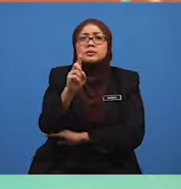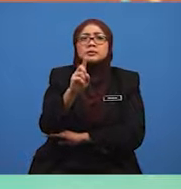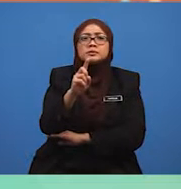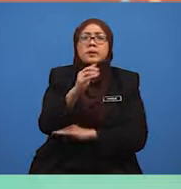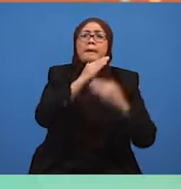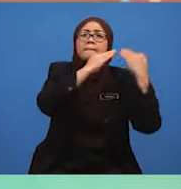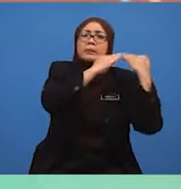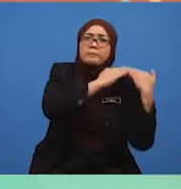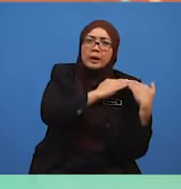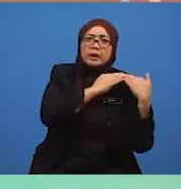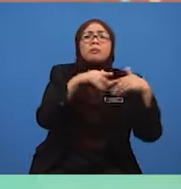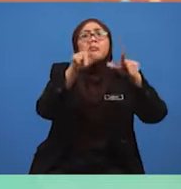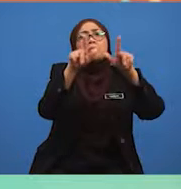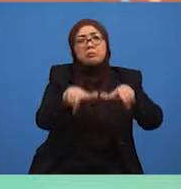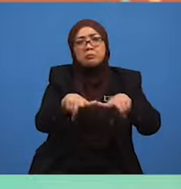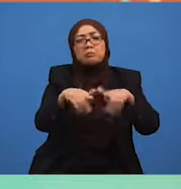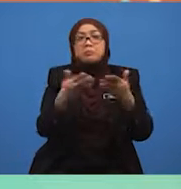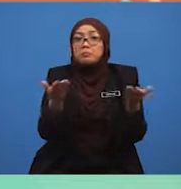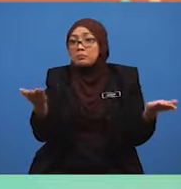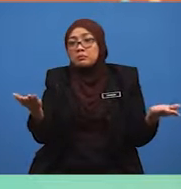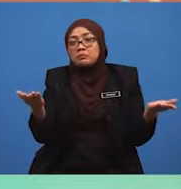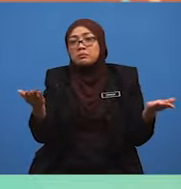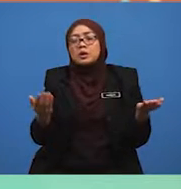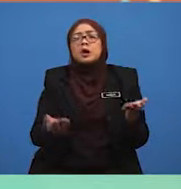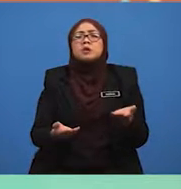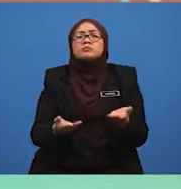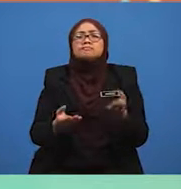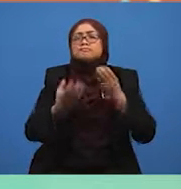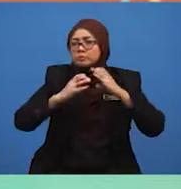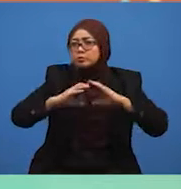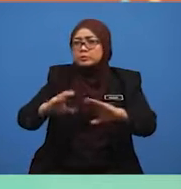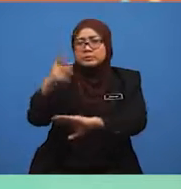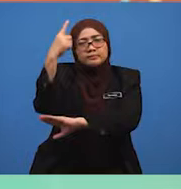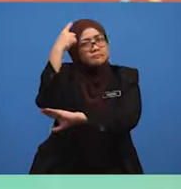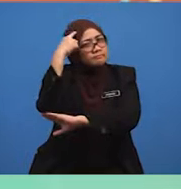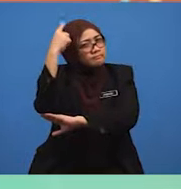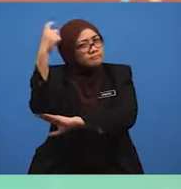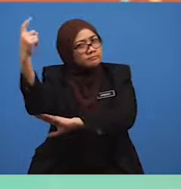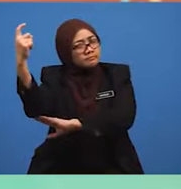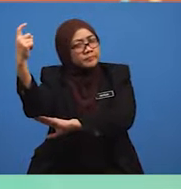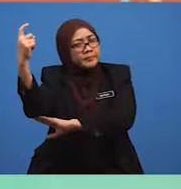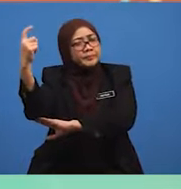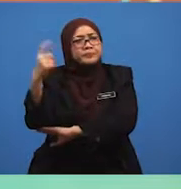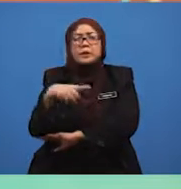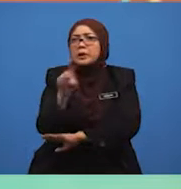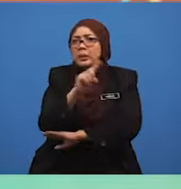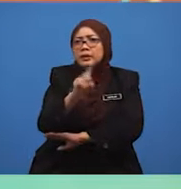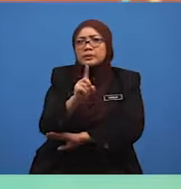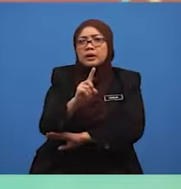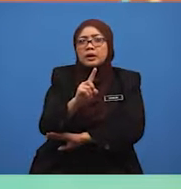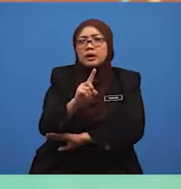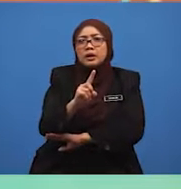berada. Cuba bayangkan di manakah anda akan mengenakan